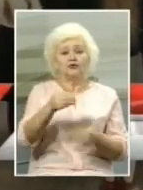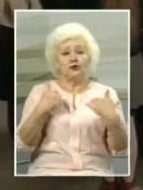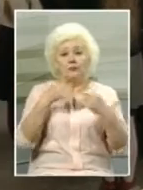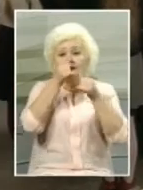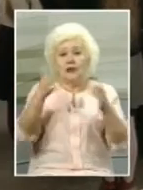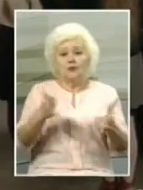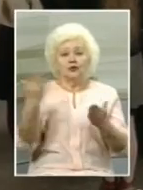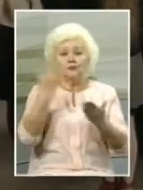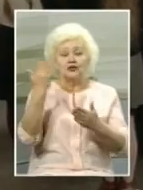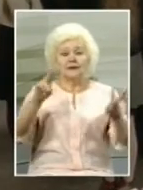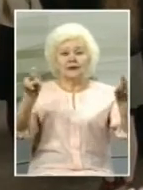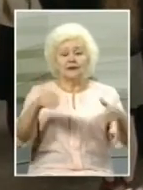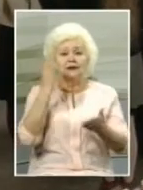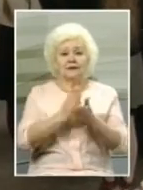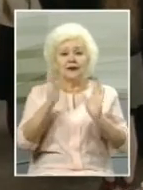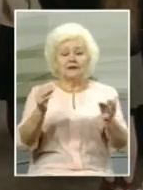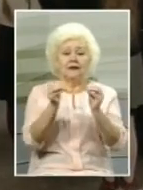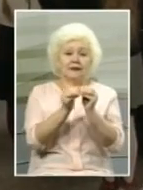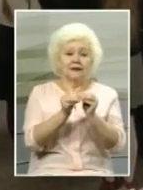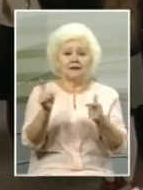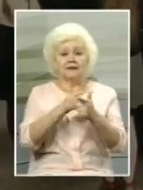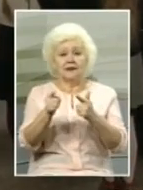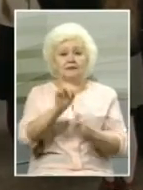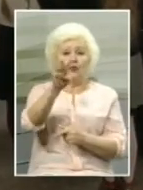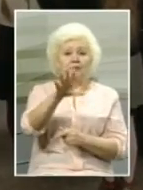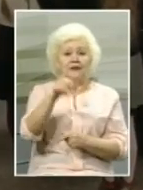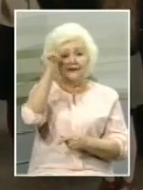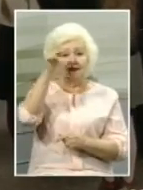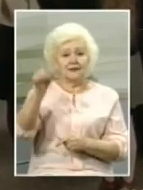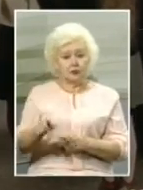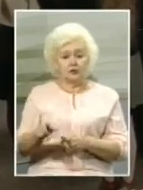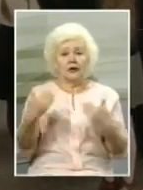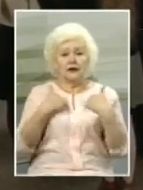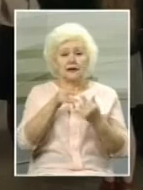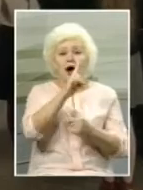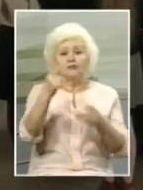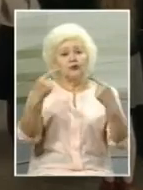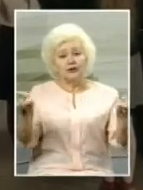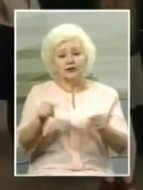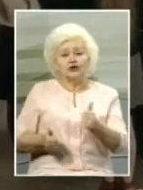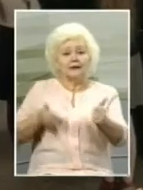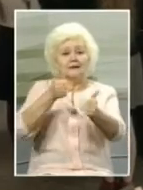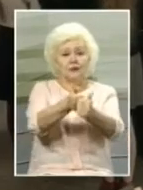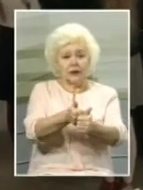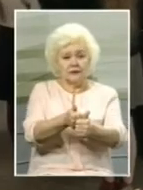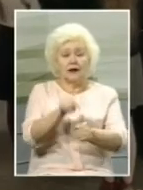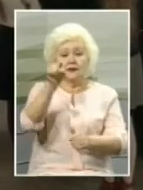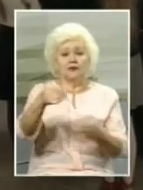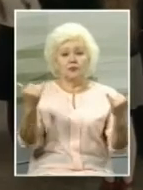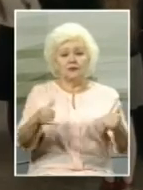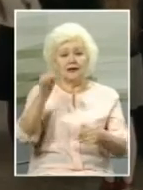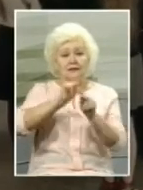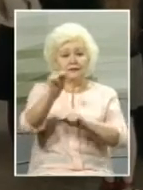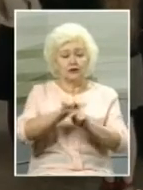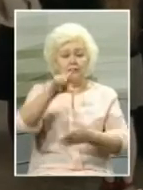можемо читати теми там, де у нас є тільки там 10 або 15 учнів. Як же будуть інші наздоганяти? Тому зараз вчителі